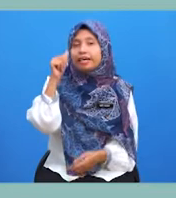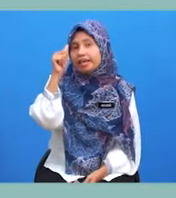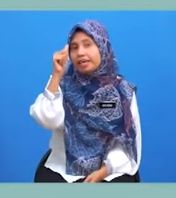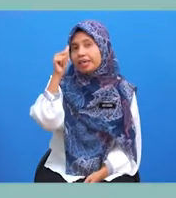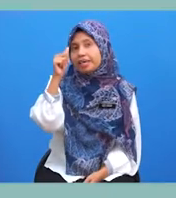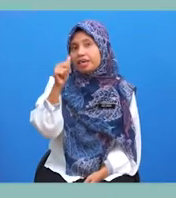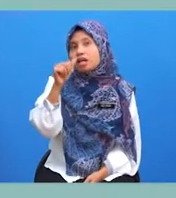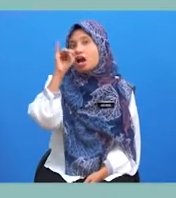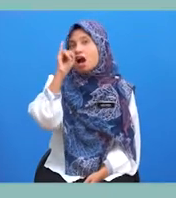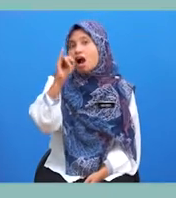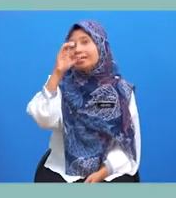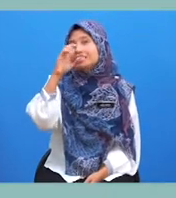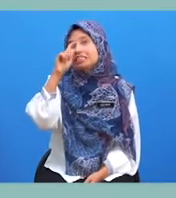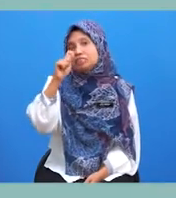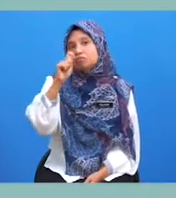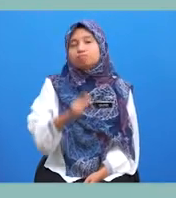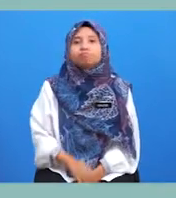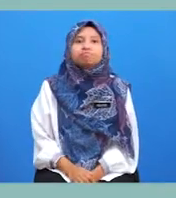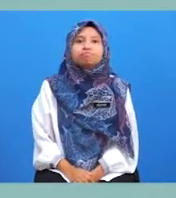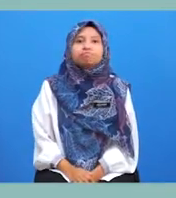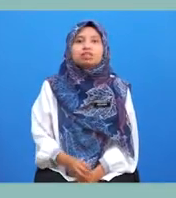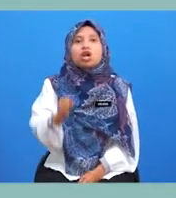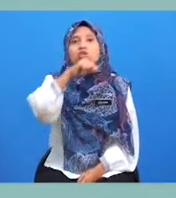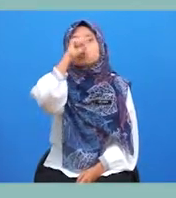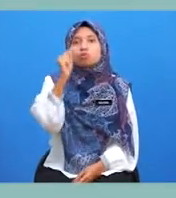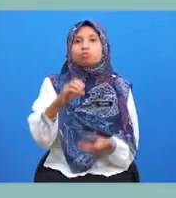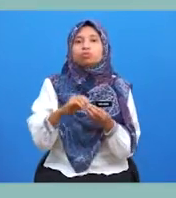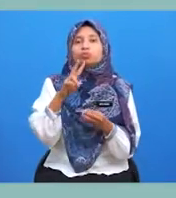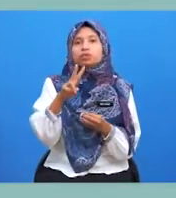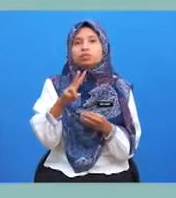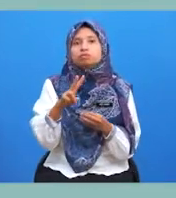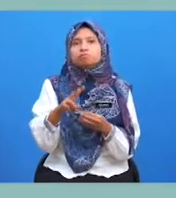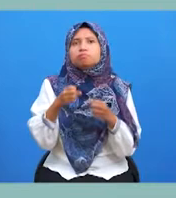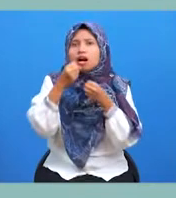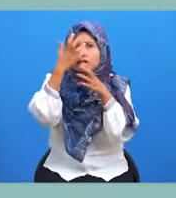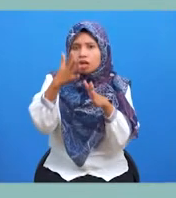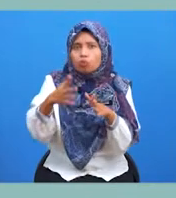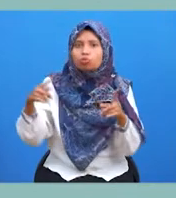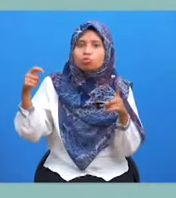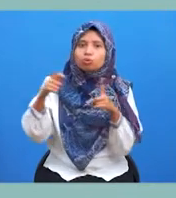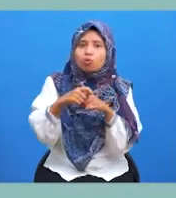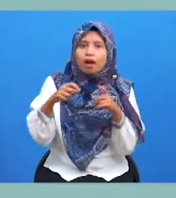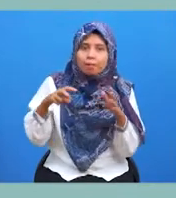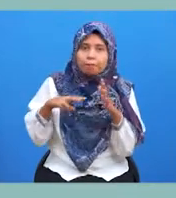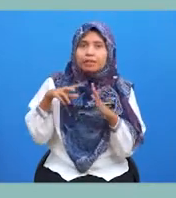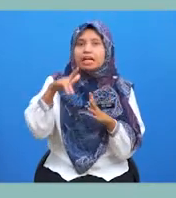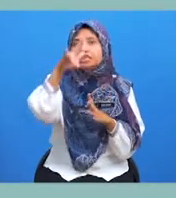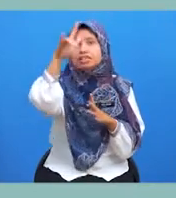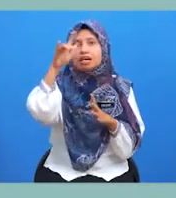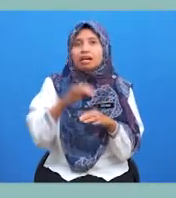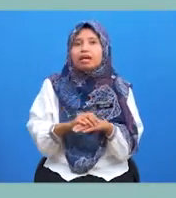A. ICT. Soalan kedua, nyatakan